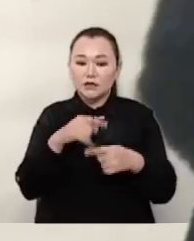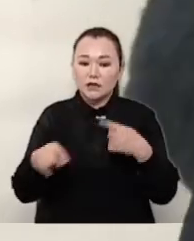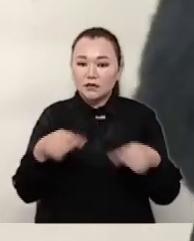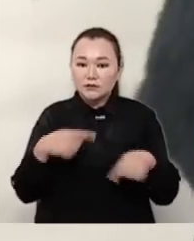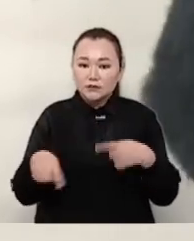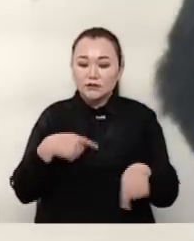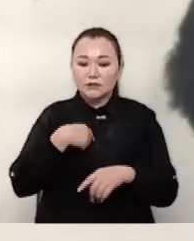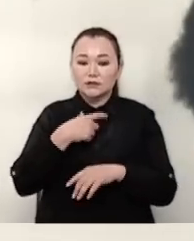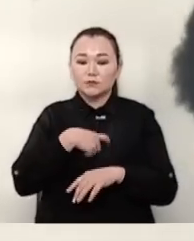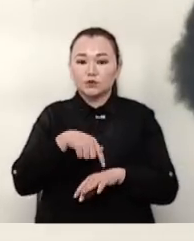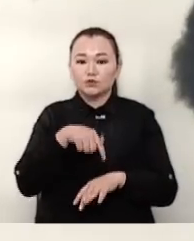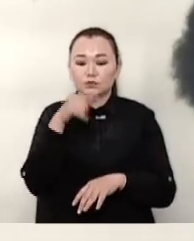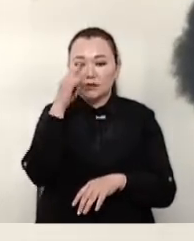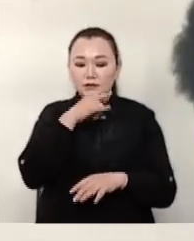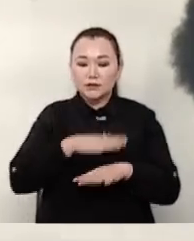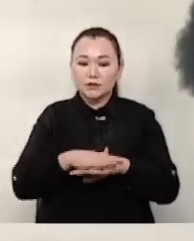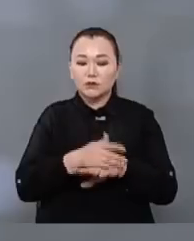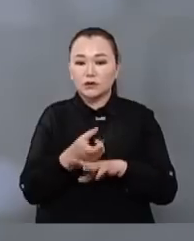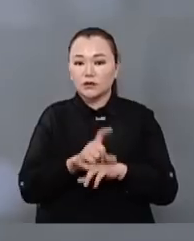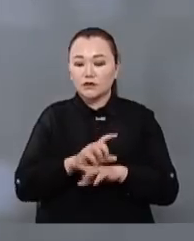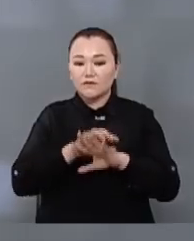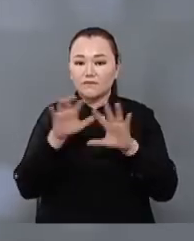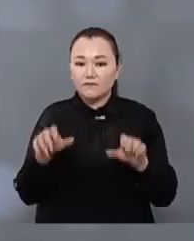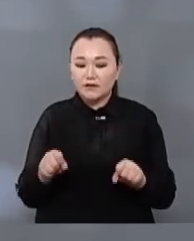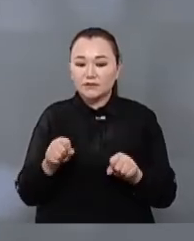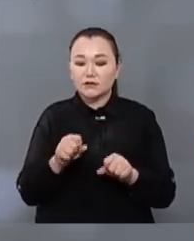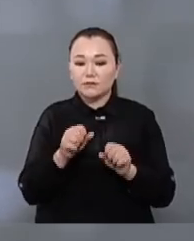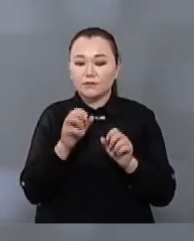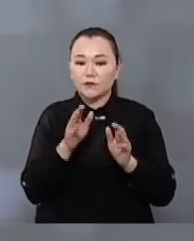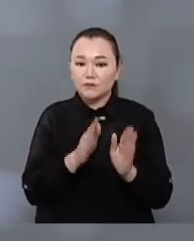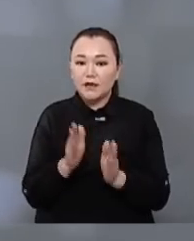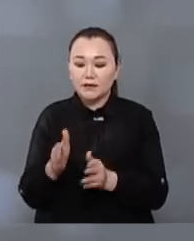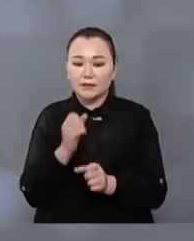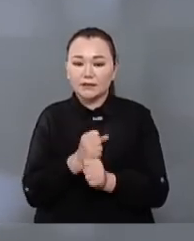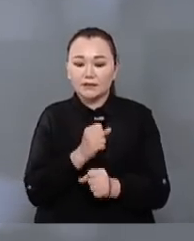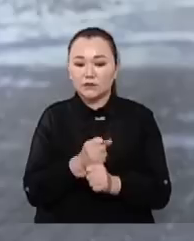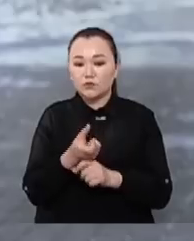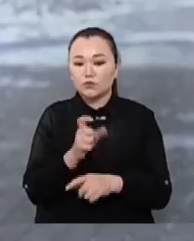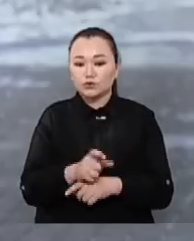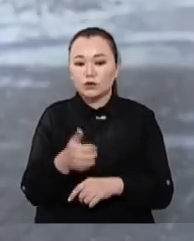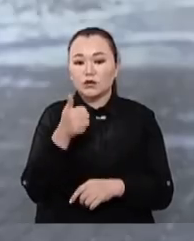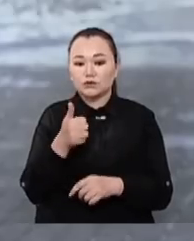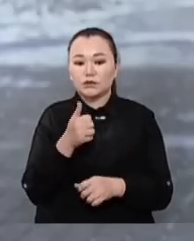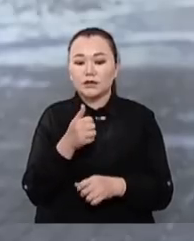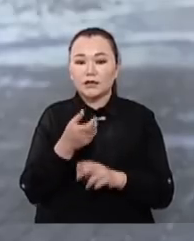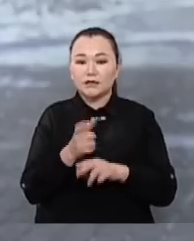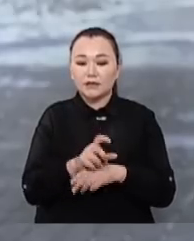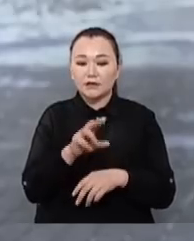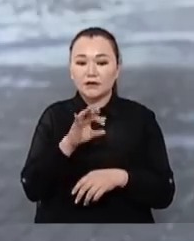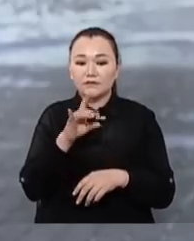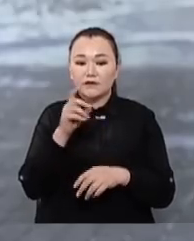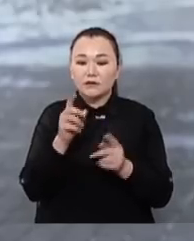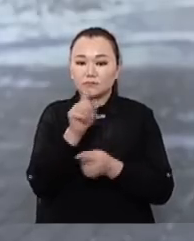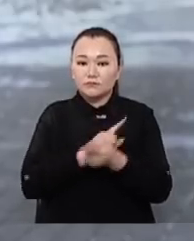бастан кешіп жатқан қазақ елі үшін бұл билік өкілдерін жөнге салудың таптырмас тетігі. Мына трансформация болып жатқан